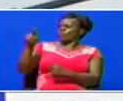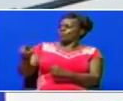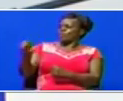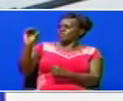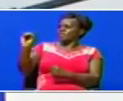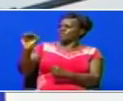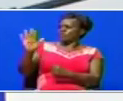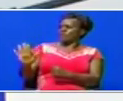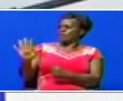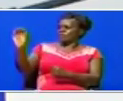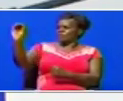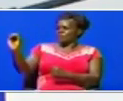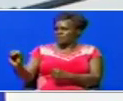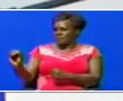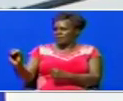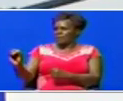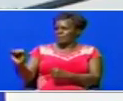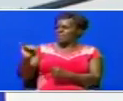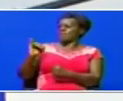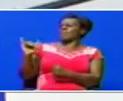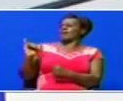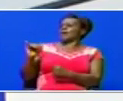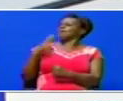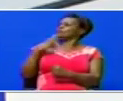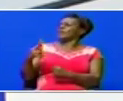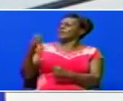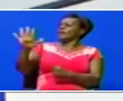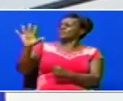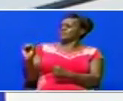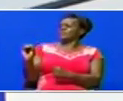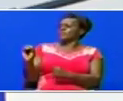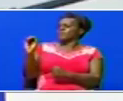0.05%. Joseph Nyaga, 250,